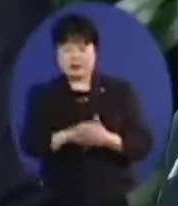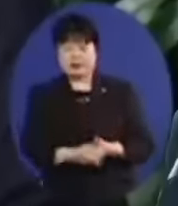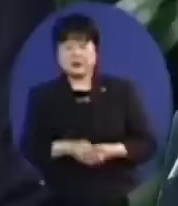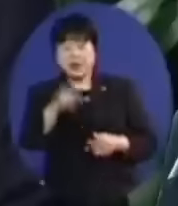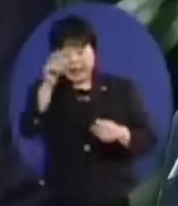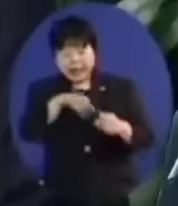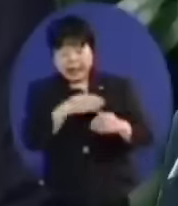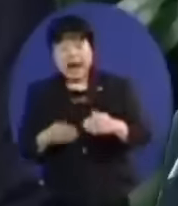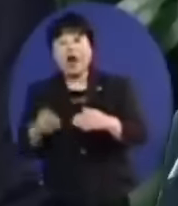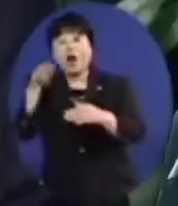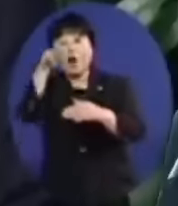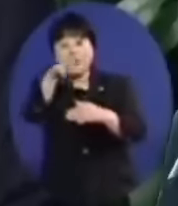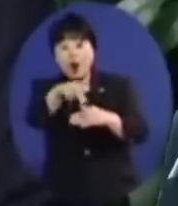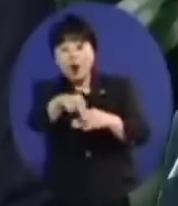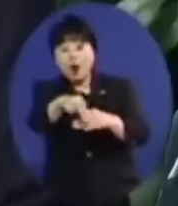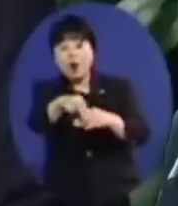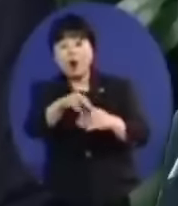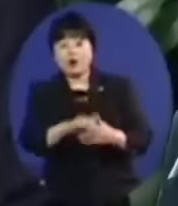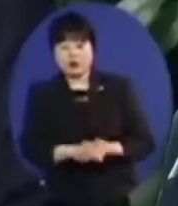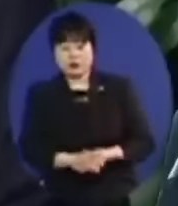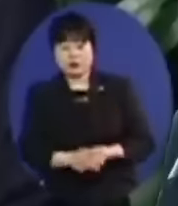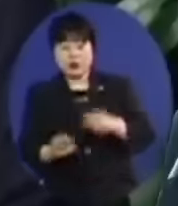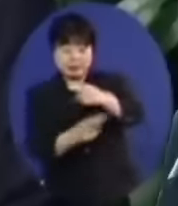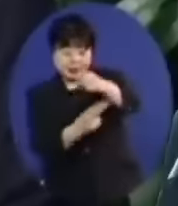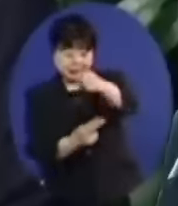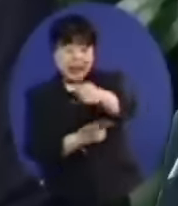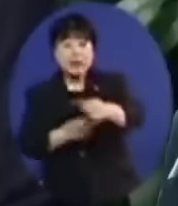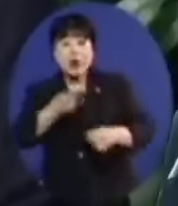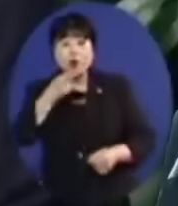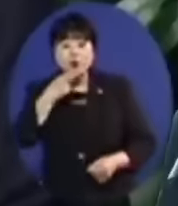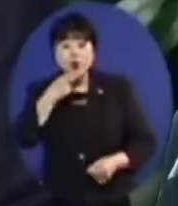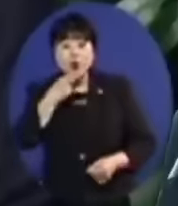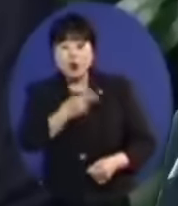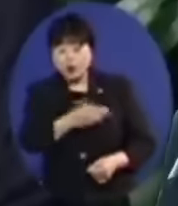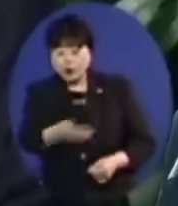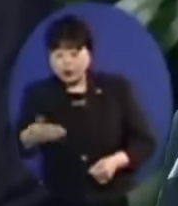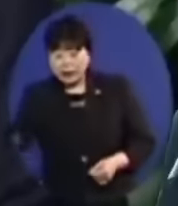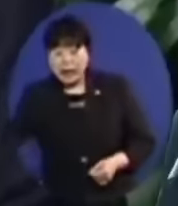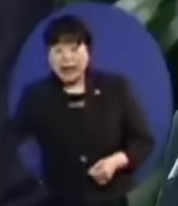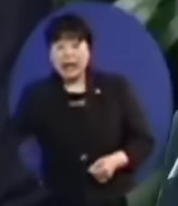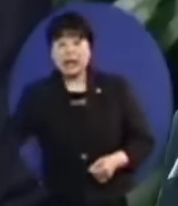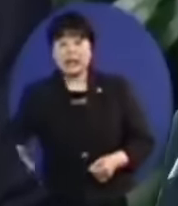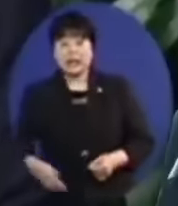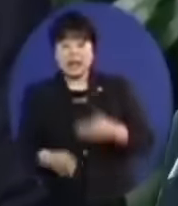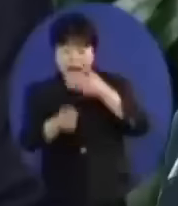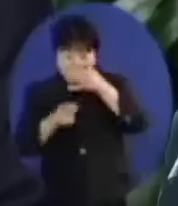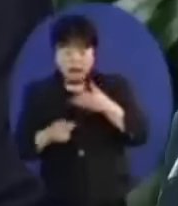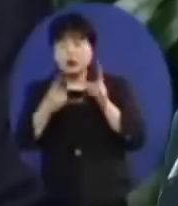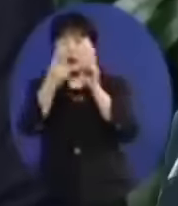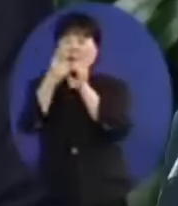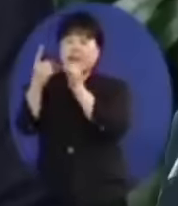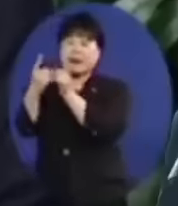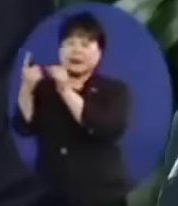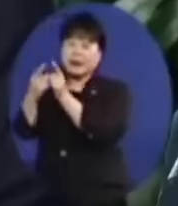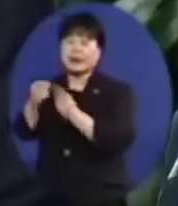강을 건너가는데도 교량이 없으니까 떠내려갈 위험을 당하고 가는 곳마다 강도들이 많았고